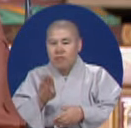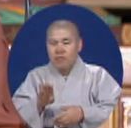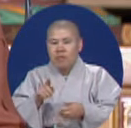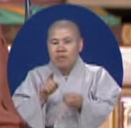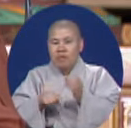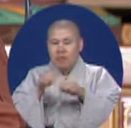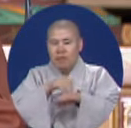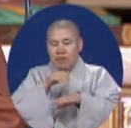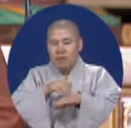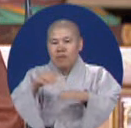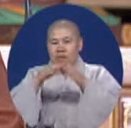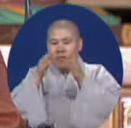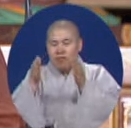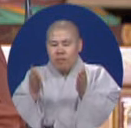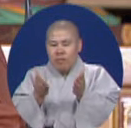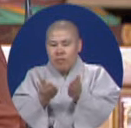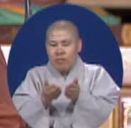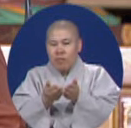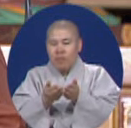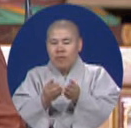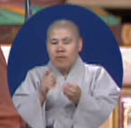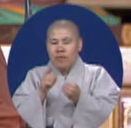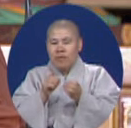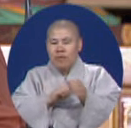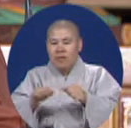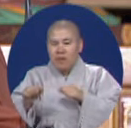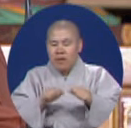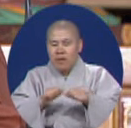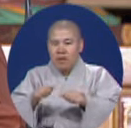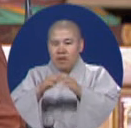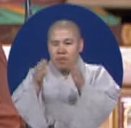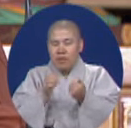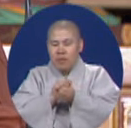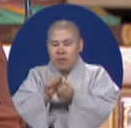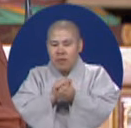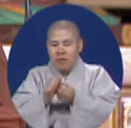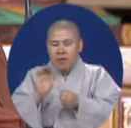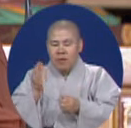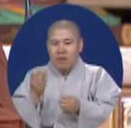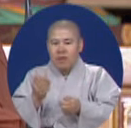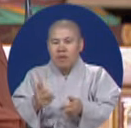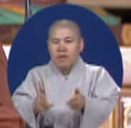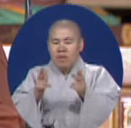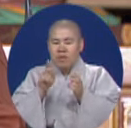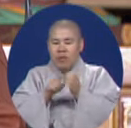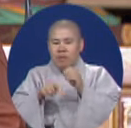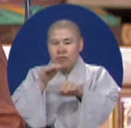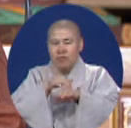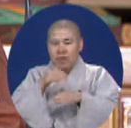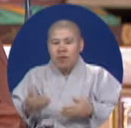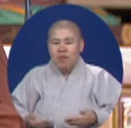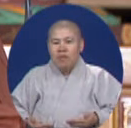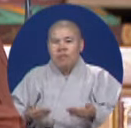모든 만행을 다 닦아요. 그래서 바람일수행도 보시바람일에서부터